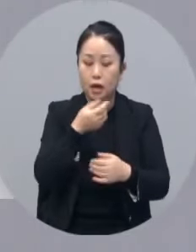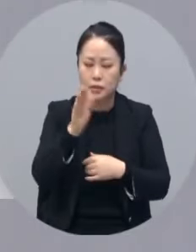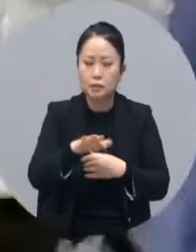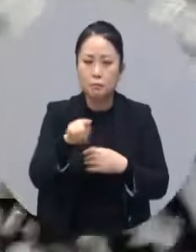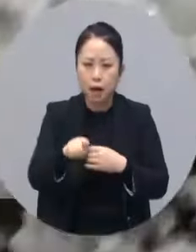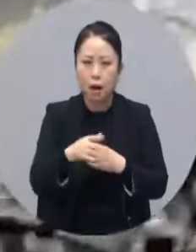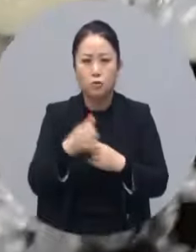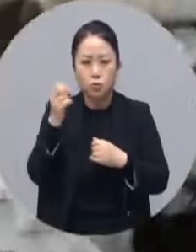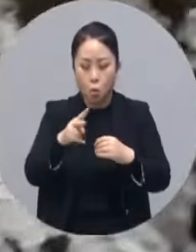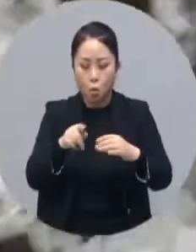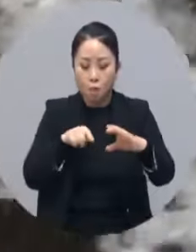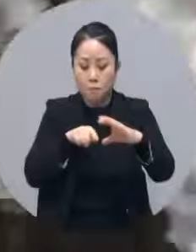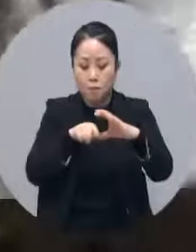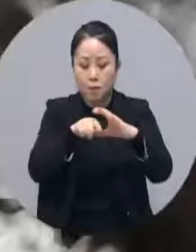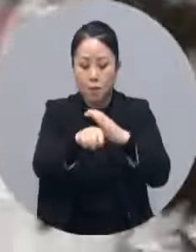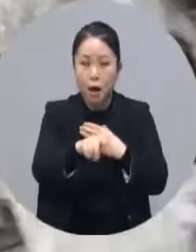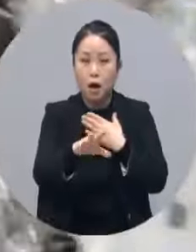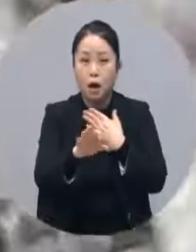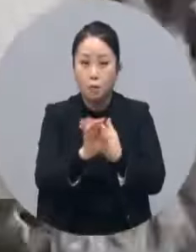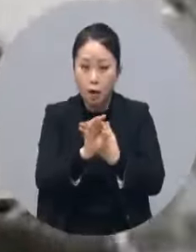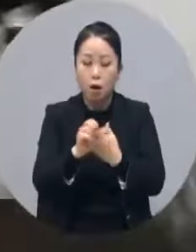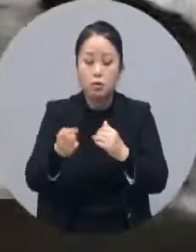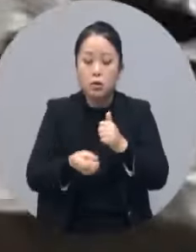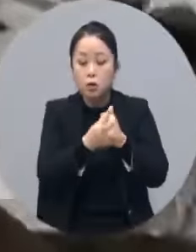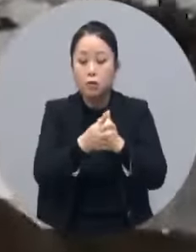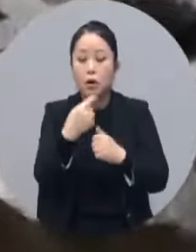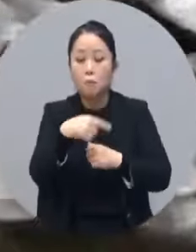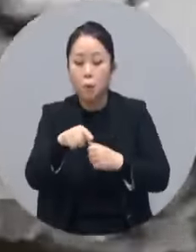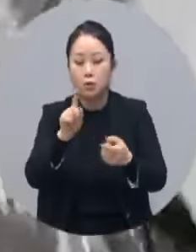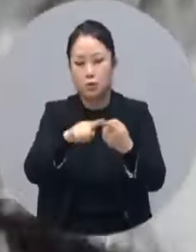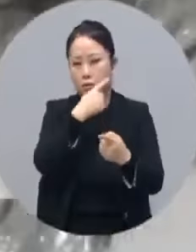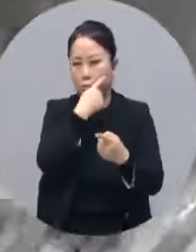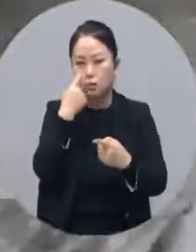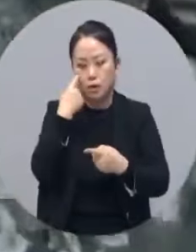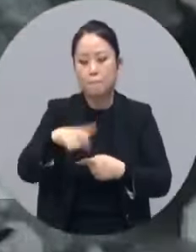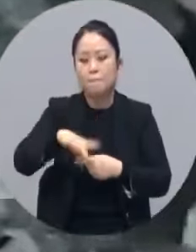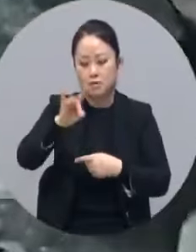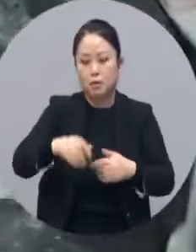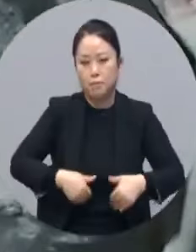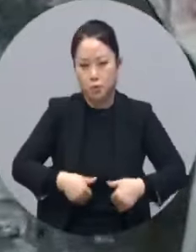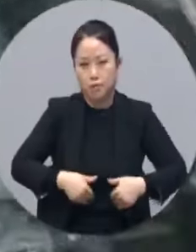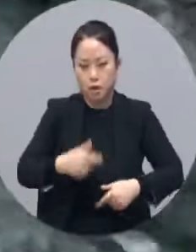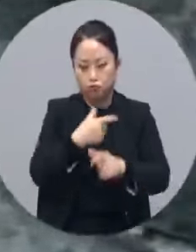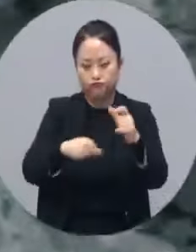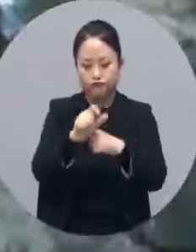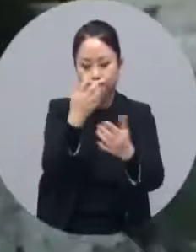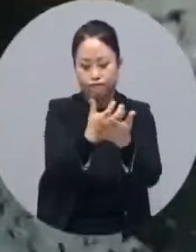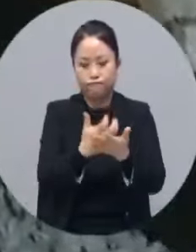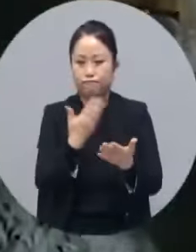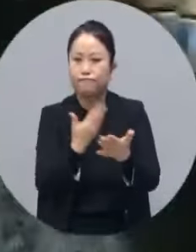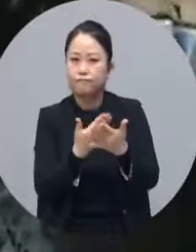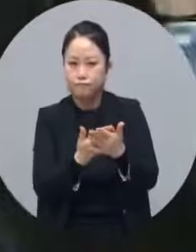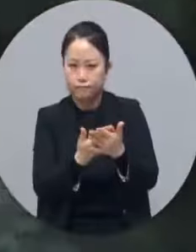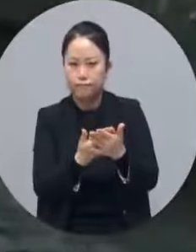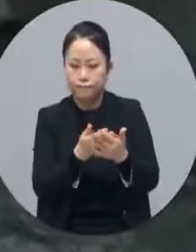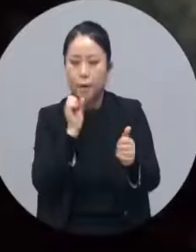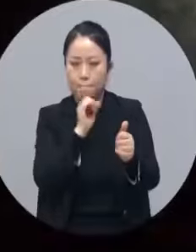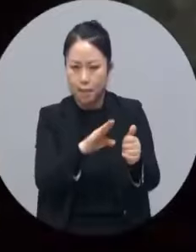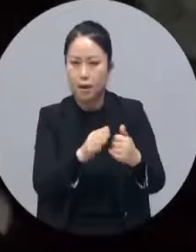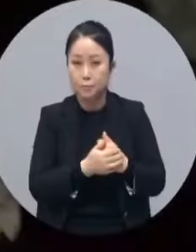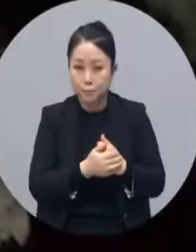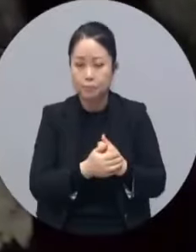되면 본선 터널에 어떤 영향을 주는지를 확인하는게 우선이라며 추가 자료를 요구한 것으로 전해졌습니다